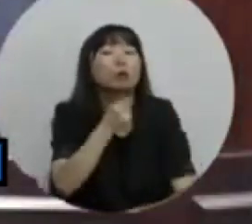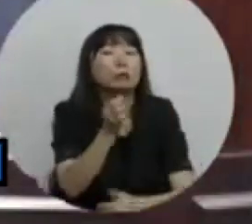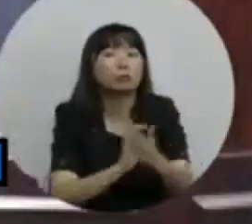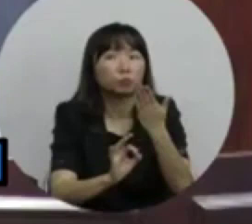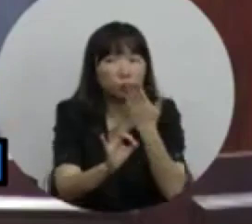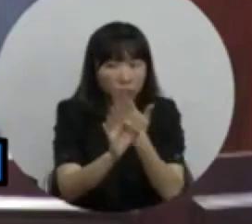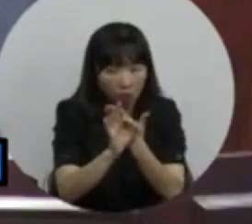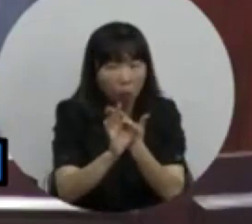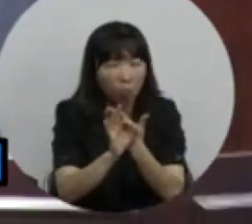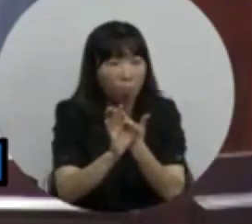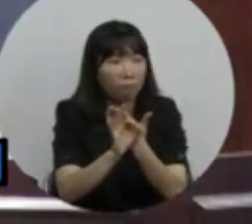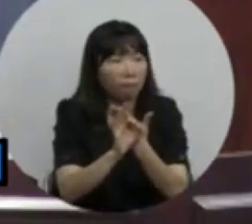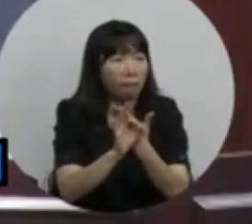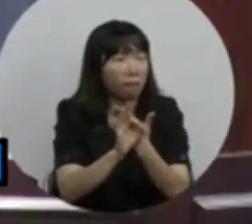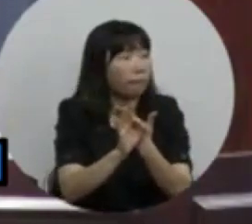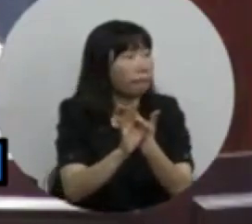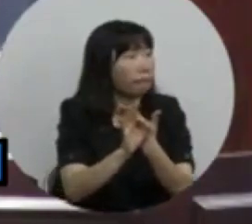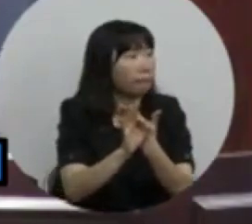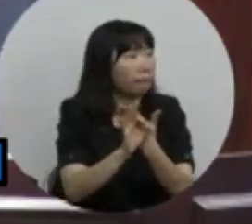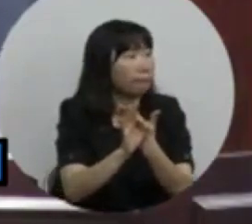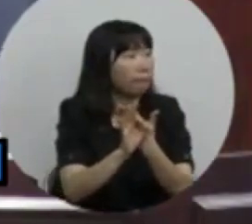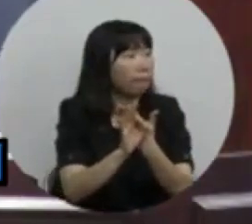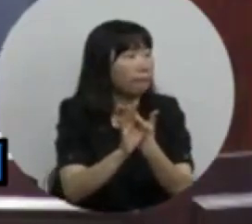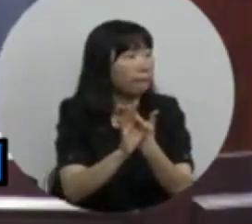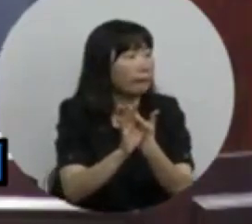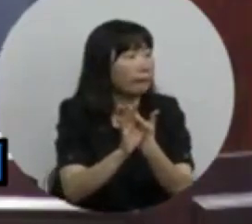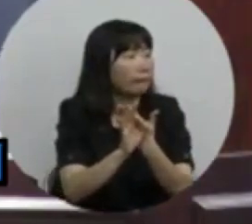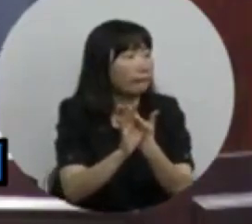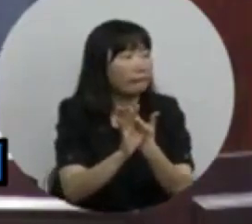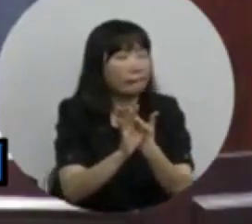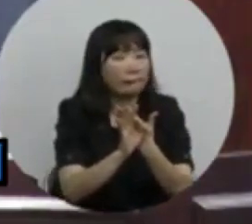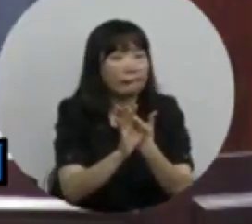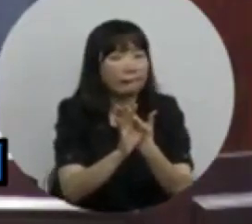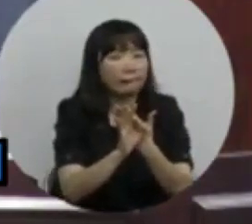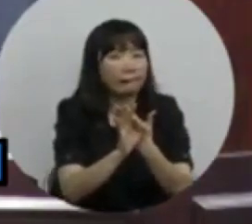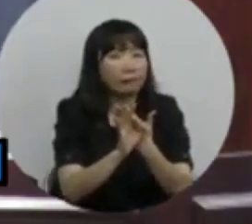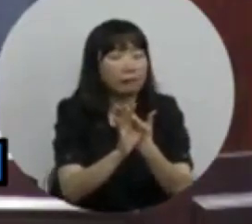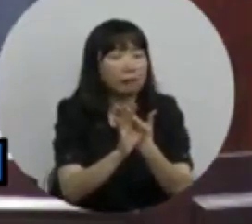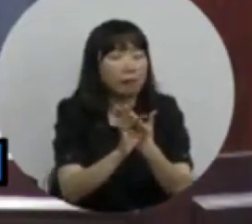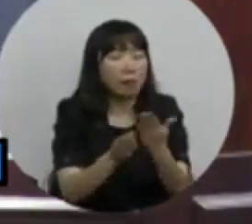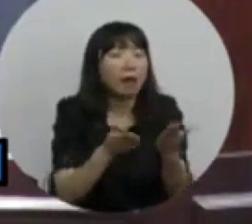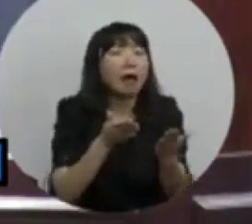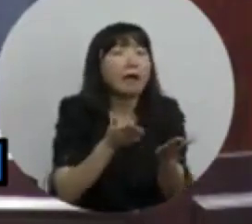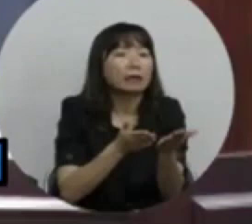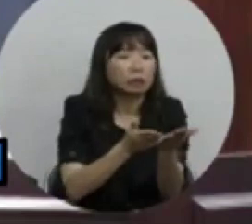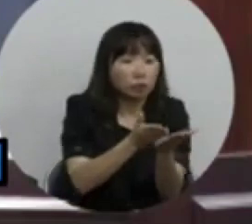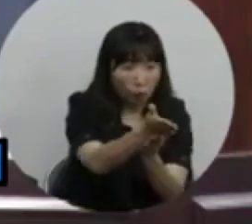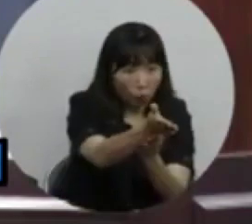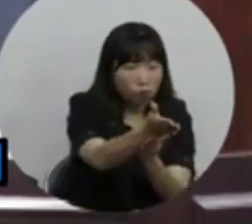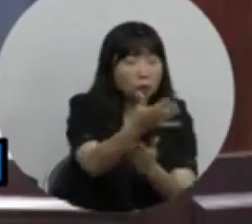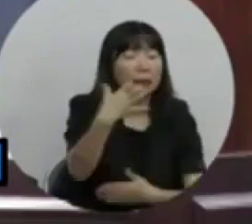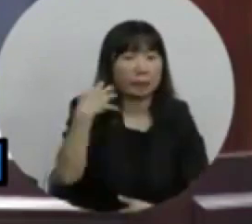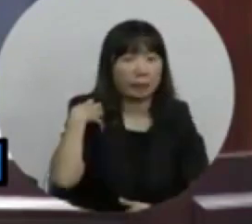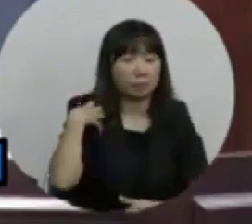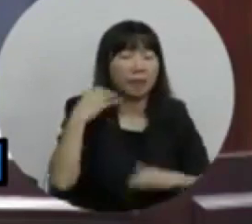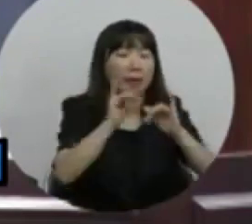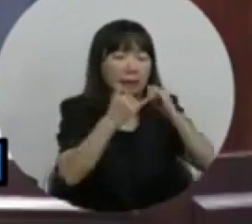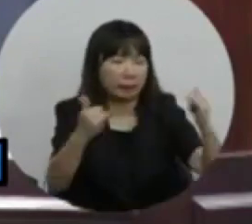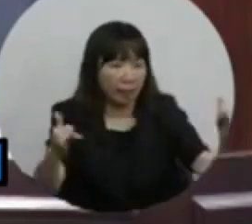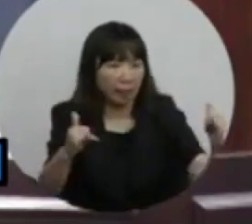그 담당 그 쟁점이 되는 특위에 오셔가지고 충분히 얘기할 수 있으니까